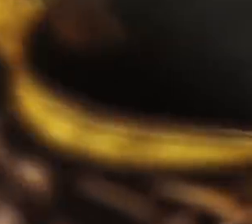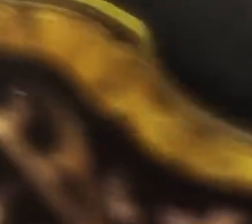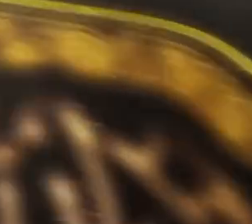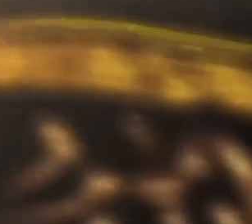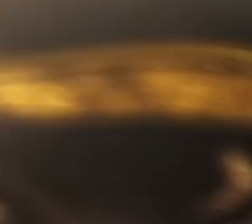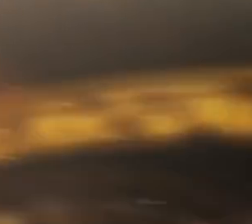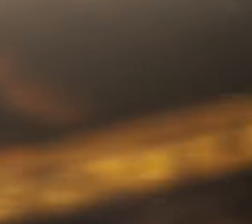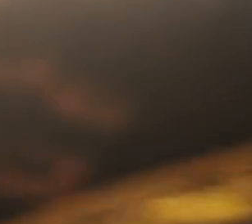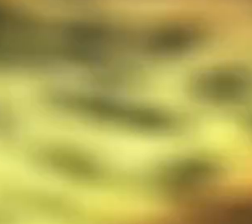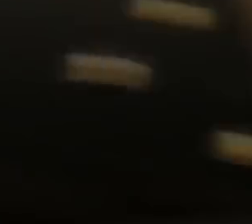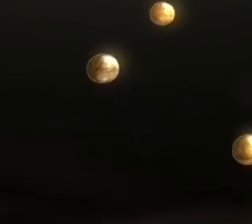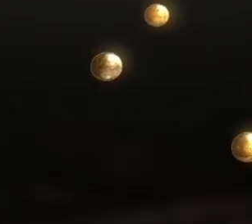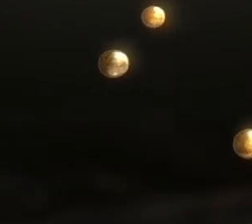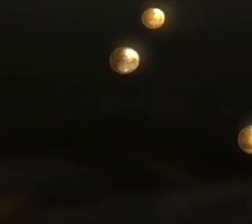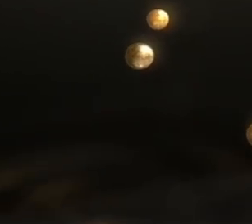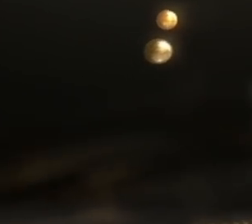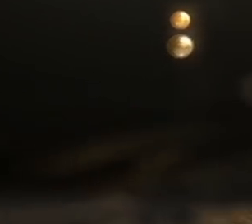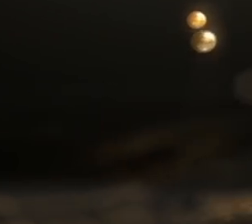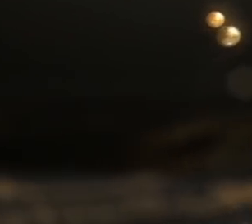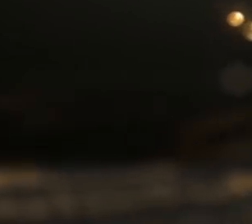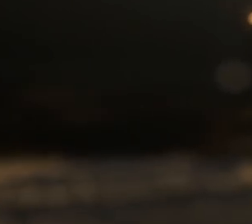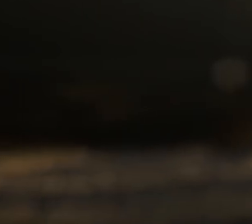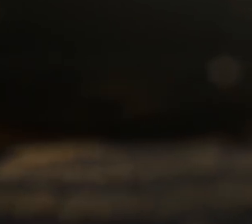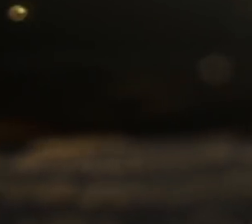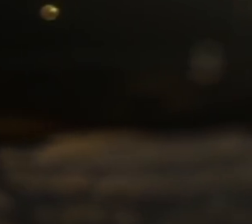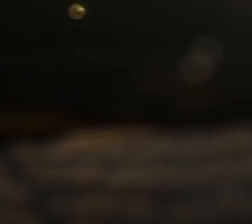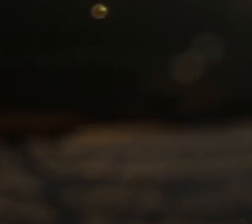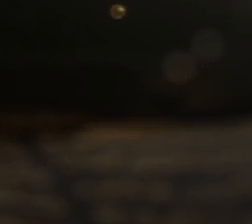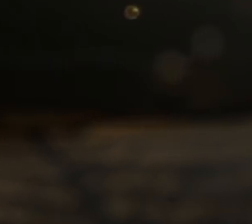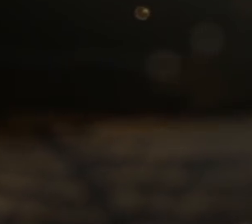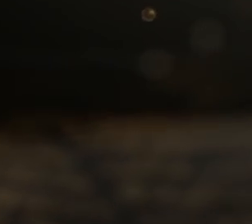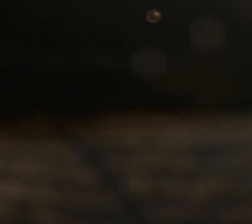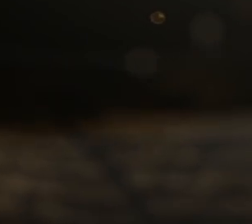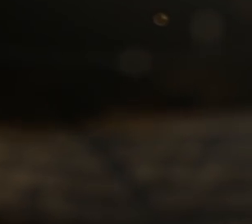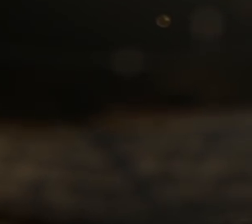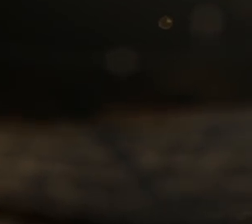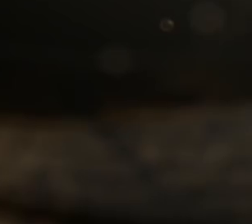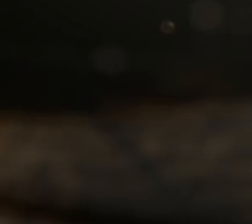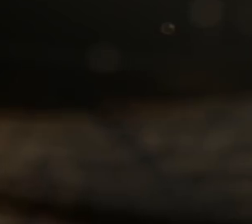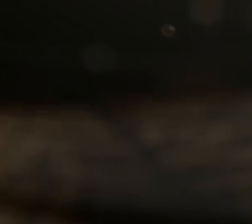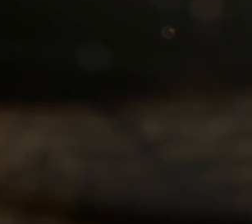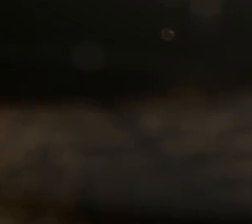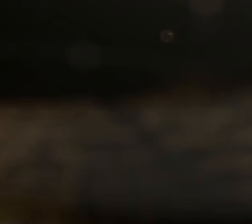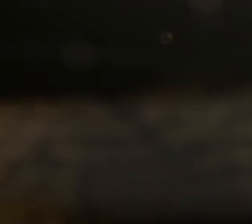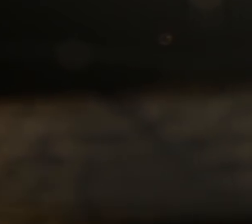إِلَيْهِمْ فَاسْأَلُوا أَهْلَ الذِّكْرِ إِن كُنتُمْ لَا